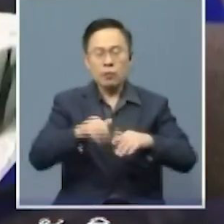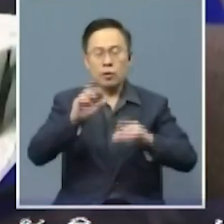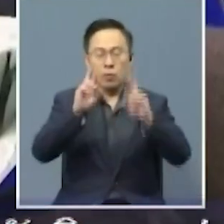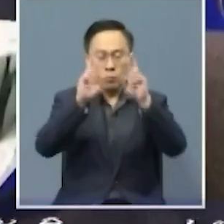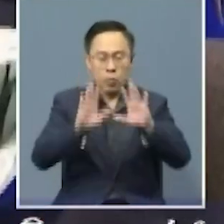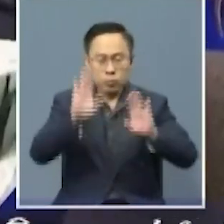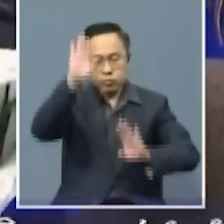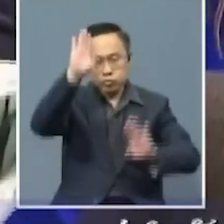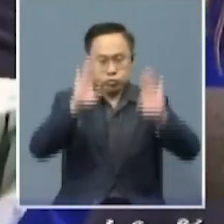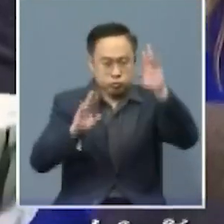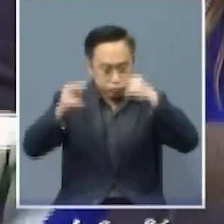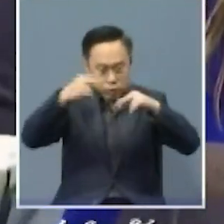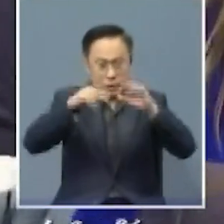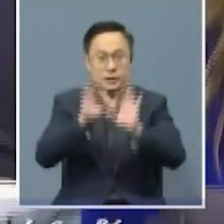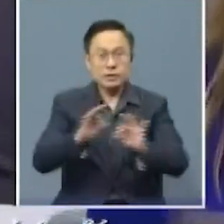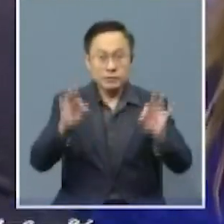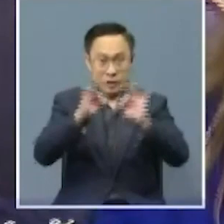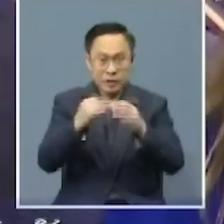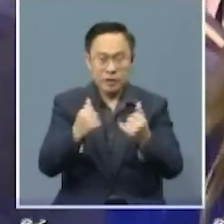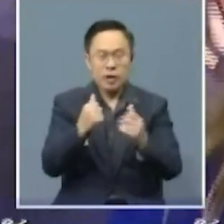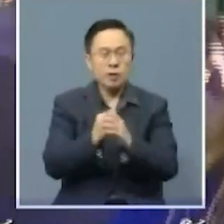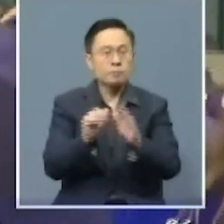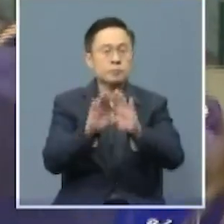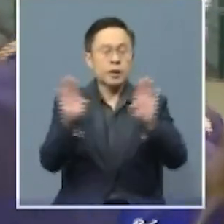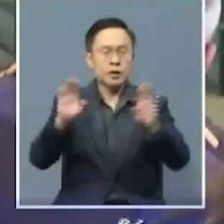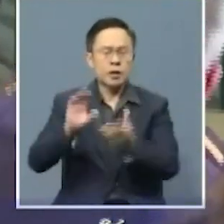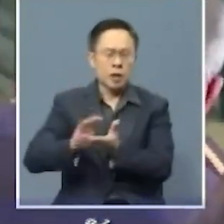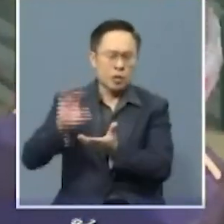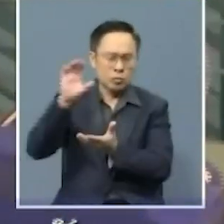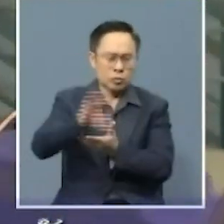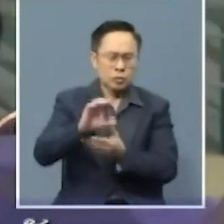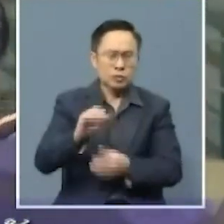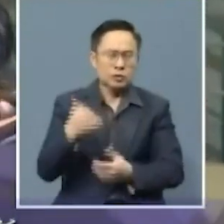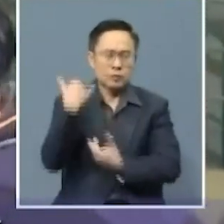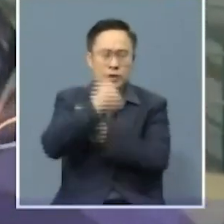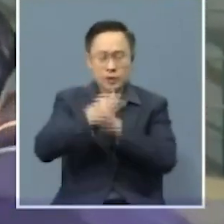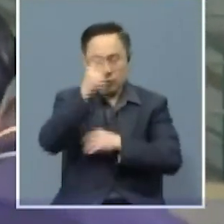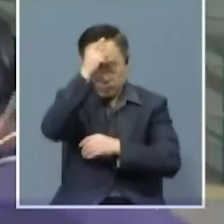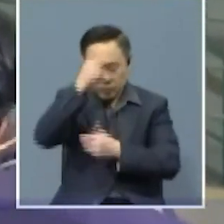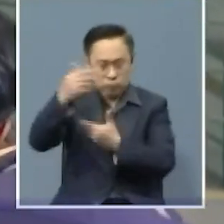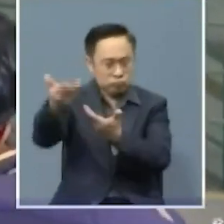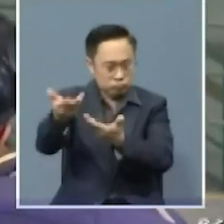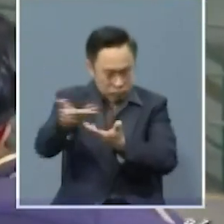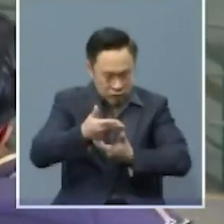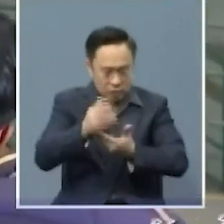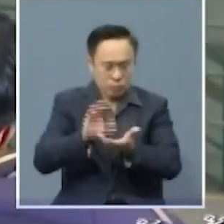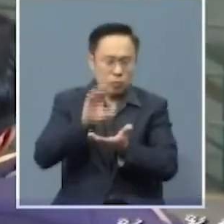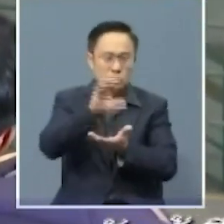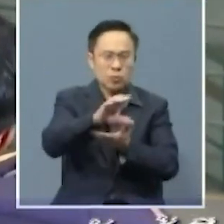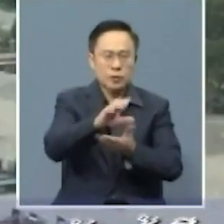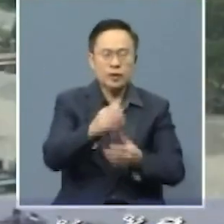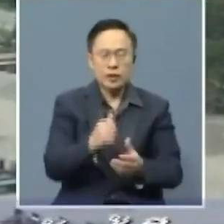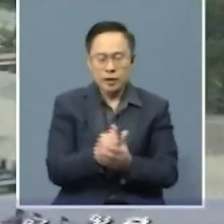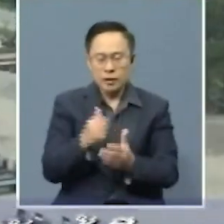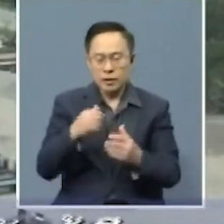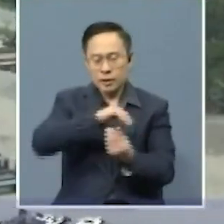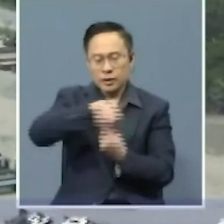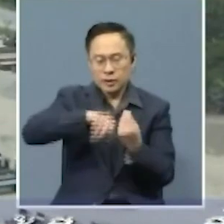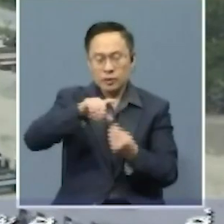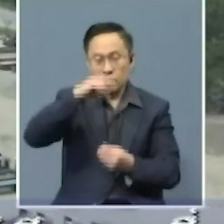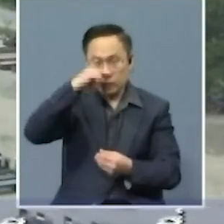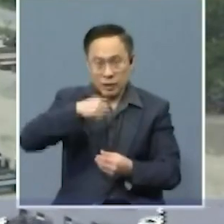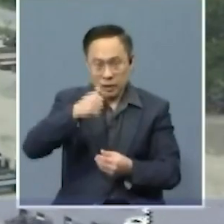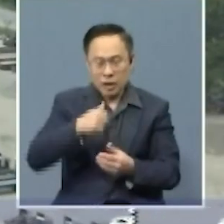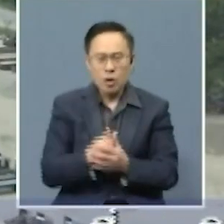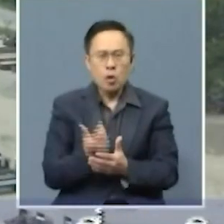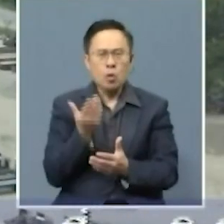ปไตยพร้อมเปิดรับภาคธุรกิจ SME ของเยอรมนีเข้ามามีส่วนร่วมทางเศรษฐกิจโอกาสนี้